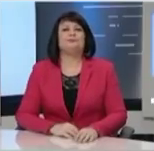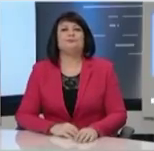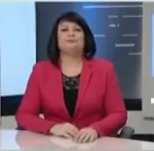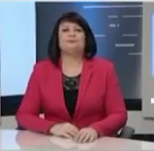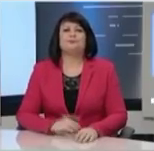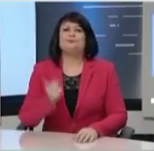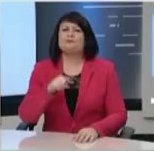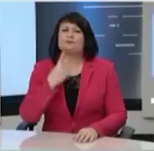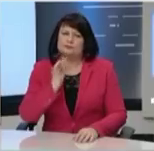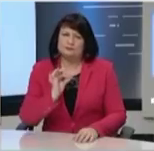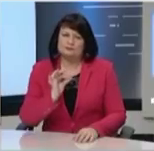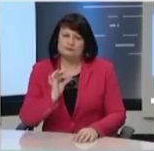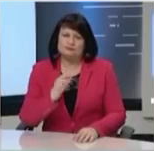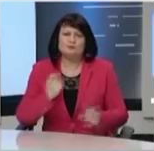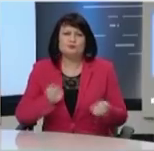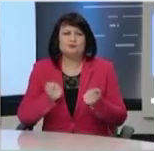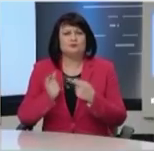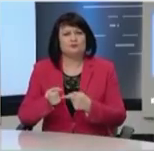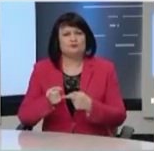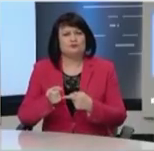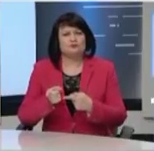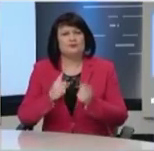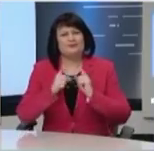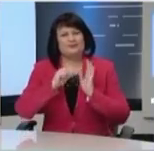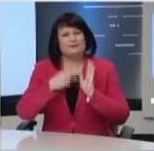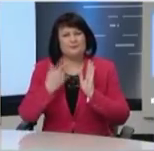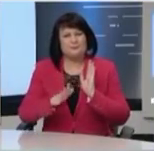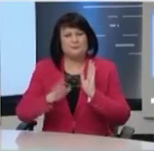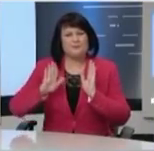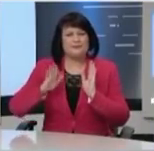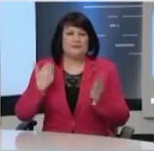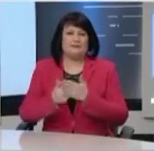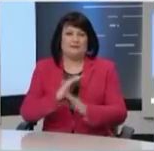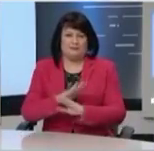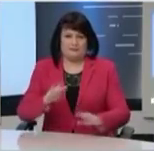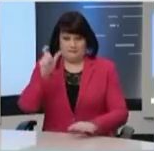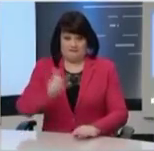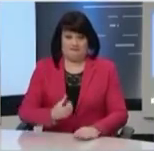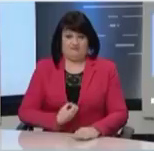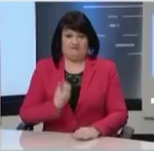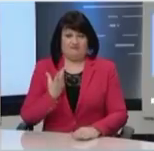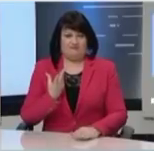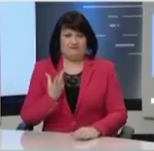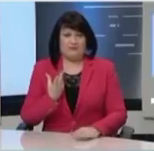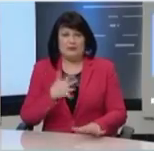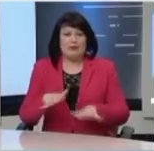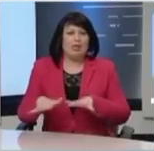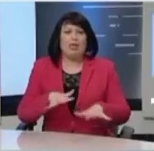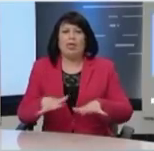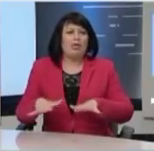τη στάση είναι ότι το τέλος των μνημονίων σας κάνει να αισθάνεστε ότι φεύγει γη κατά τα πόδια